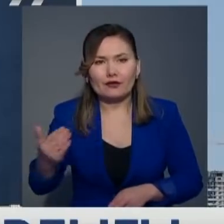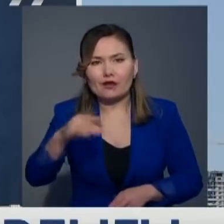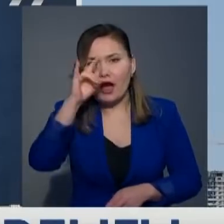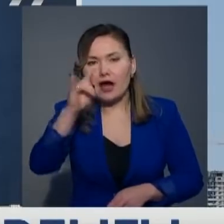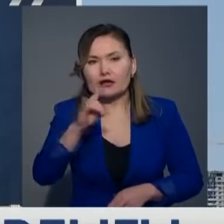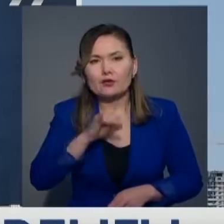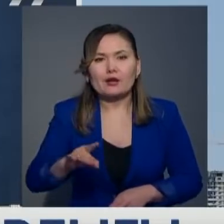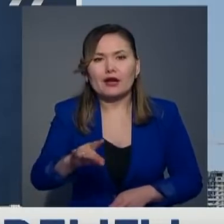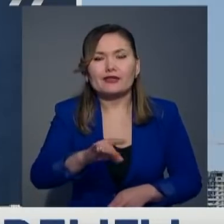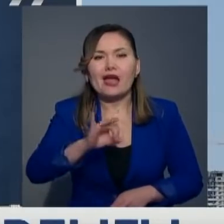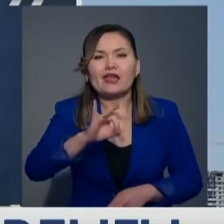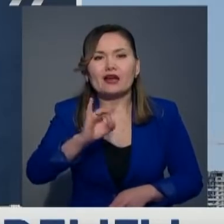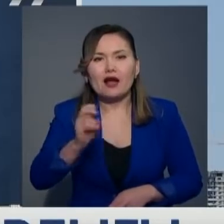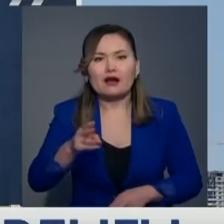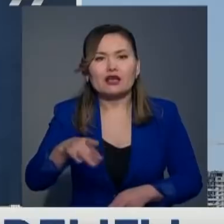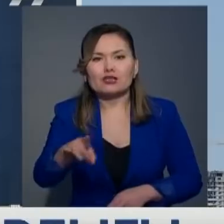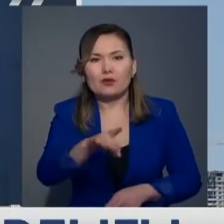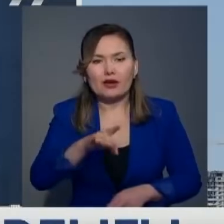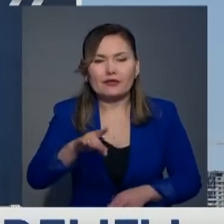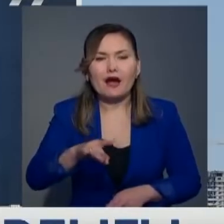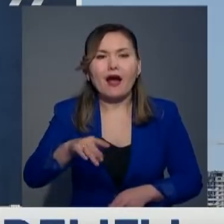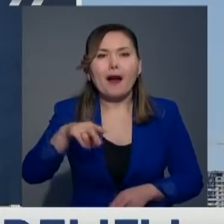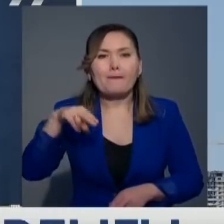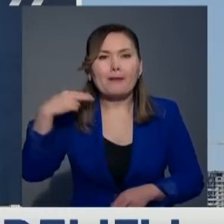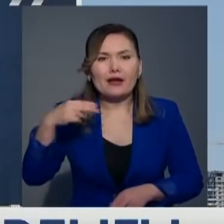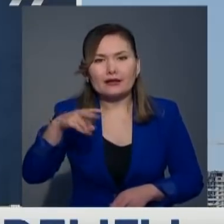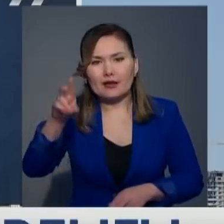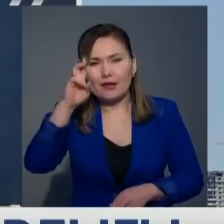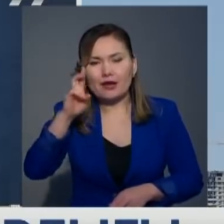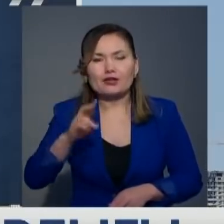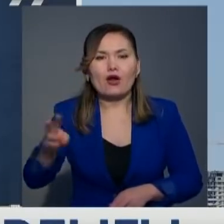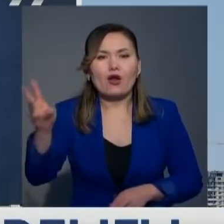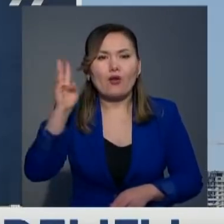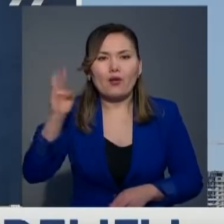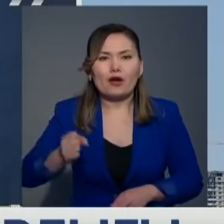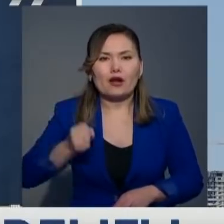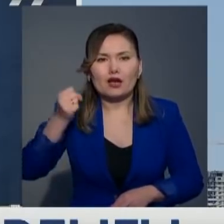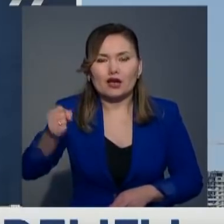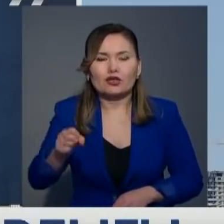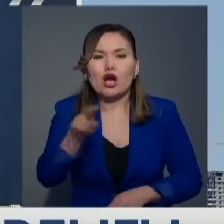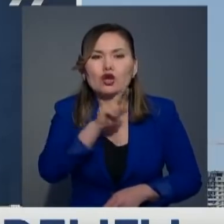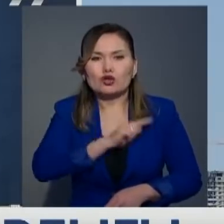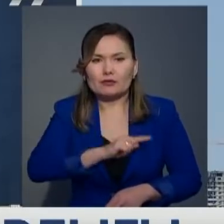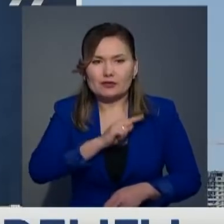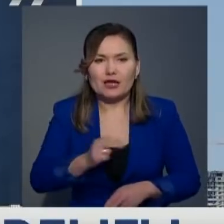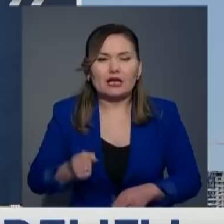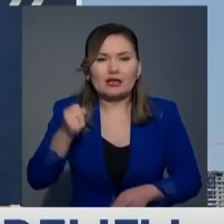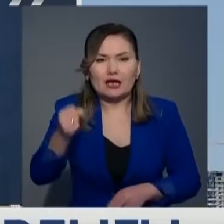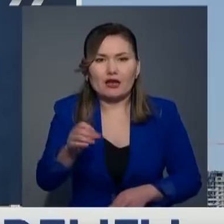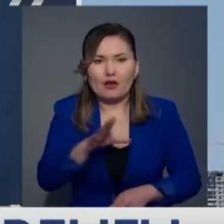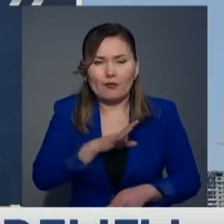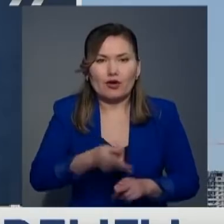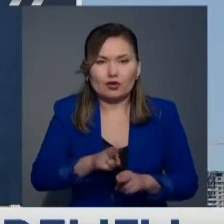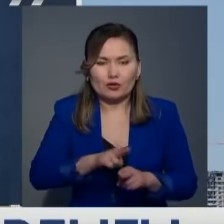Тұматов Қазақстан Республикасының Ирак Республикасындағы Палестина мемлекетіндегі төтенше және өкілетті елшісі қызметін